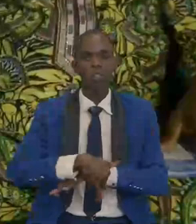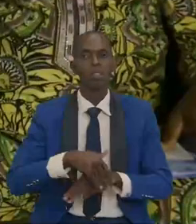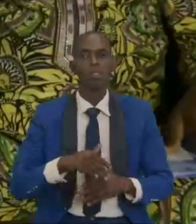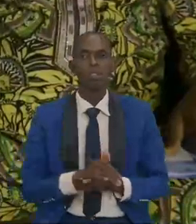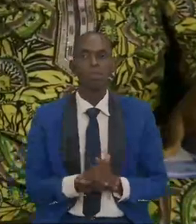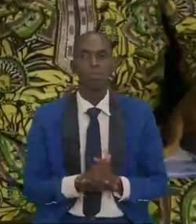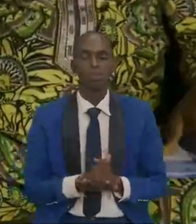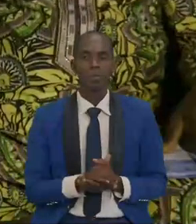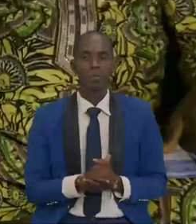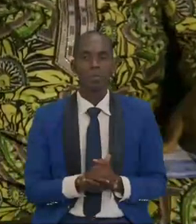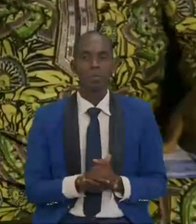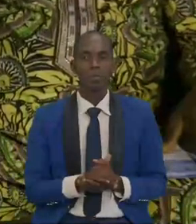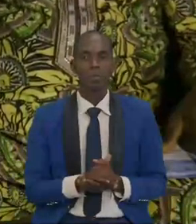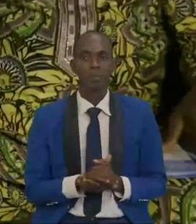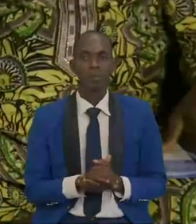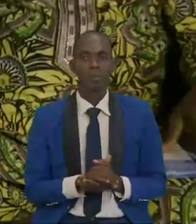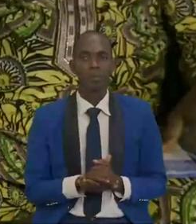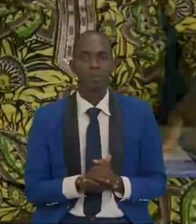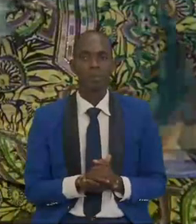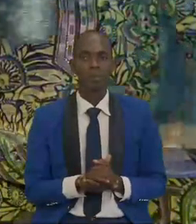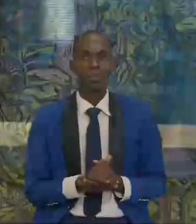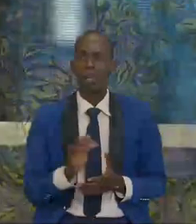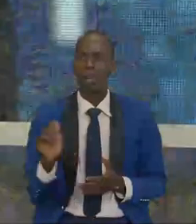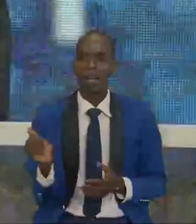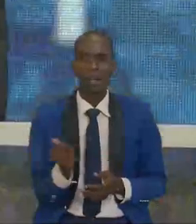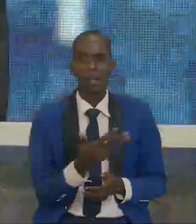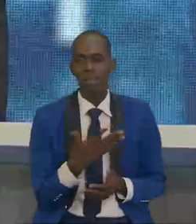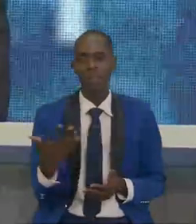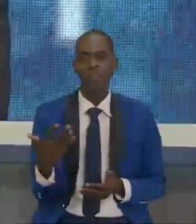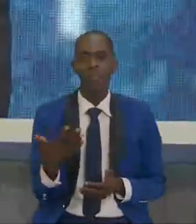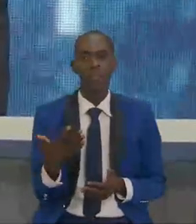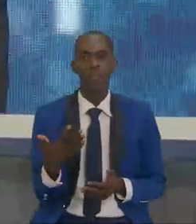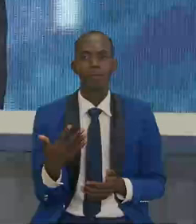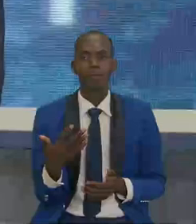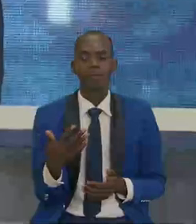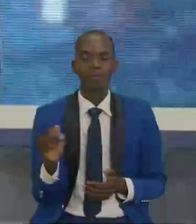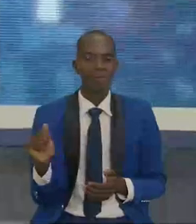Que toutes tes peurs vont disparaître même ce soir.